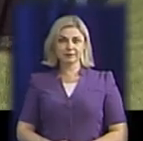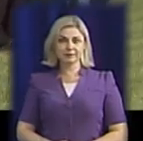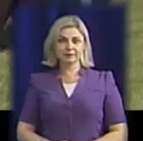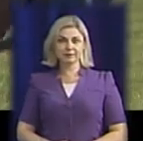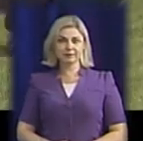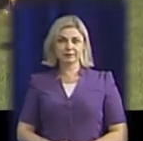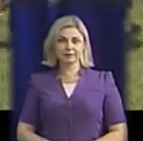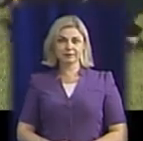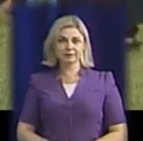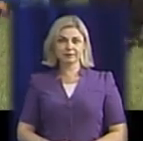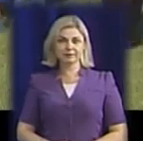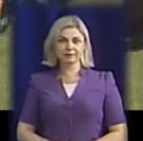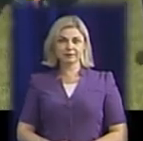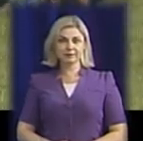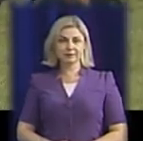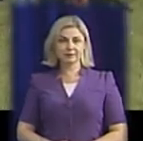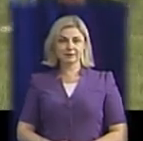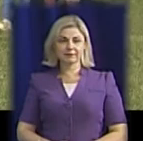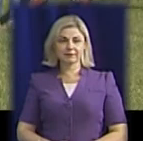бій!